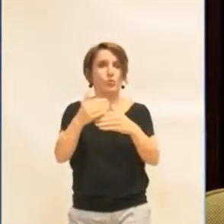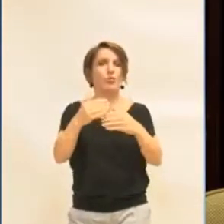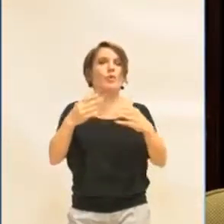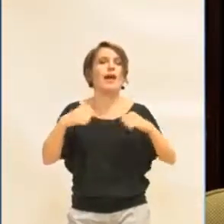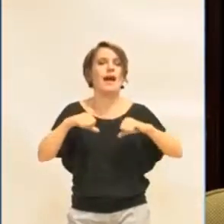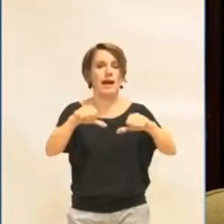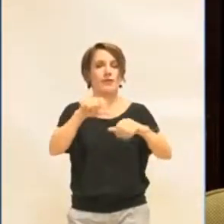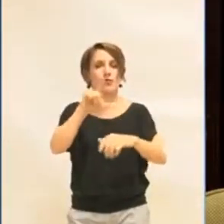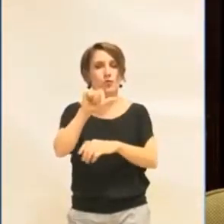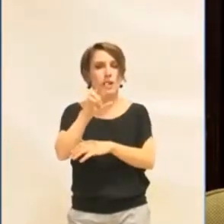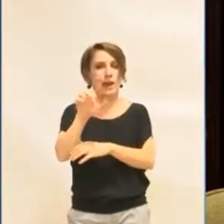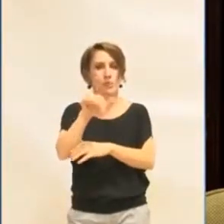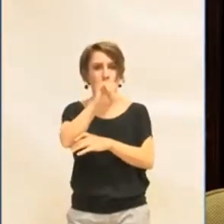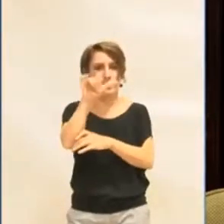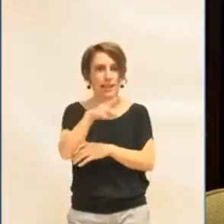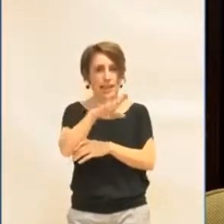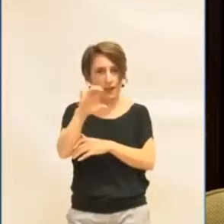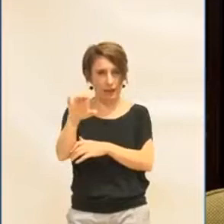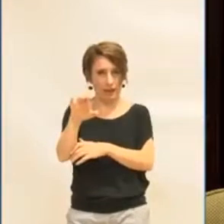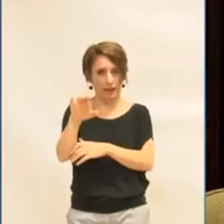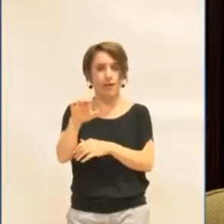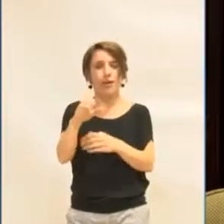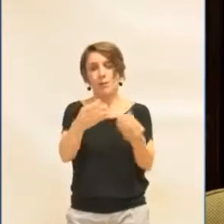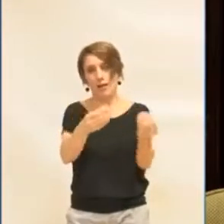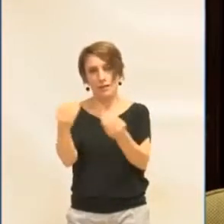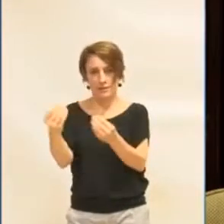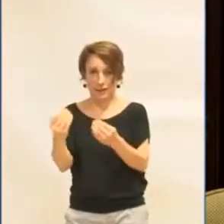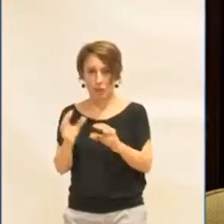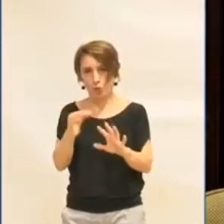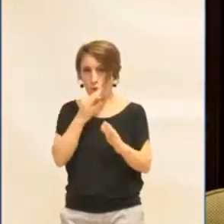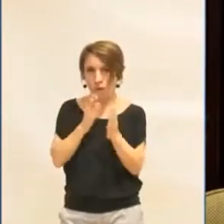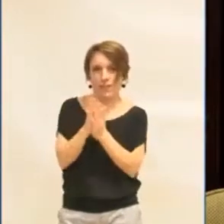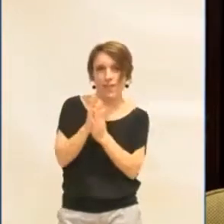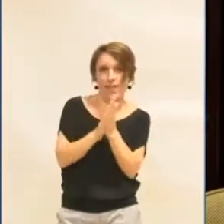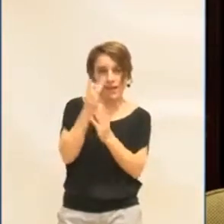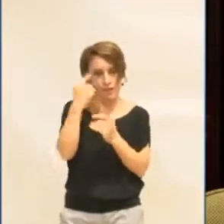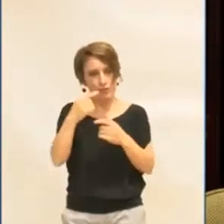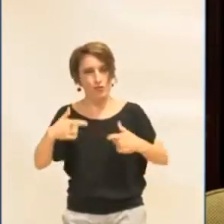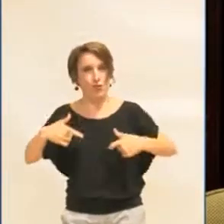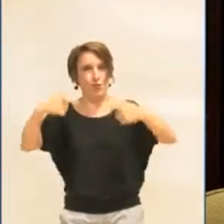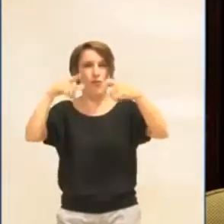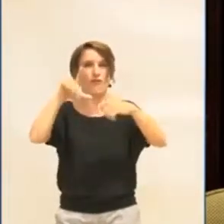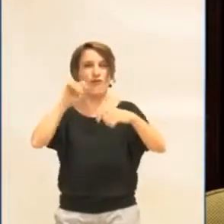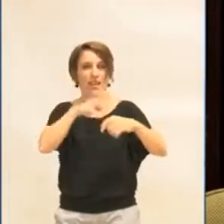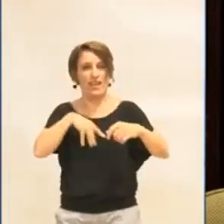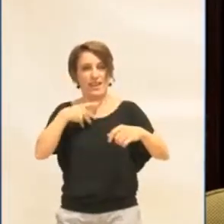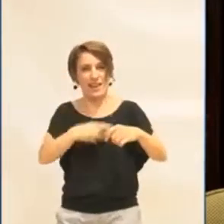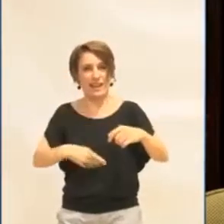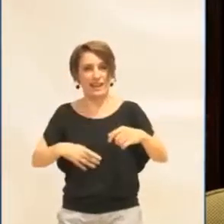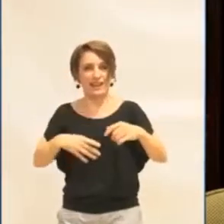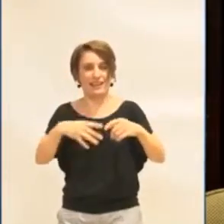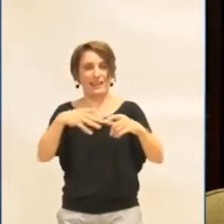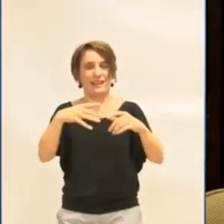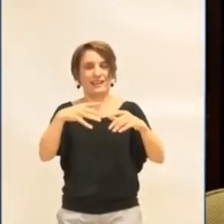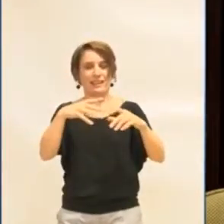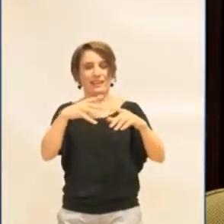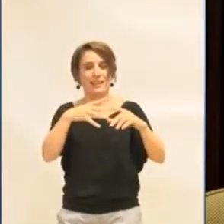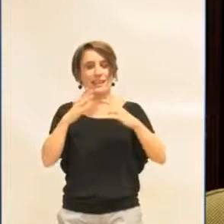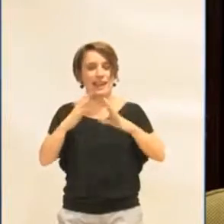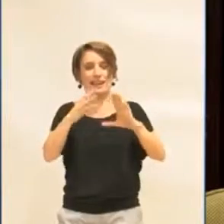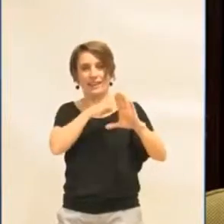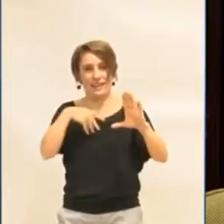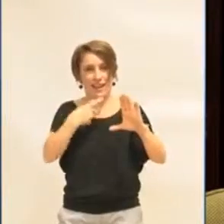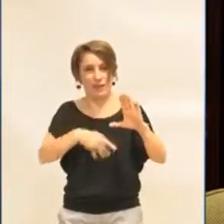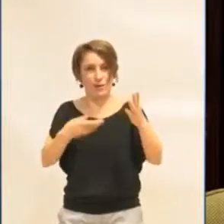à moudre aux partisans de la démolition du 20 Galeries de l'Arlequin. En fermant une des entrées du